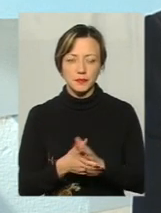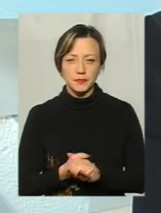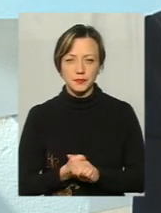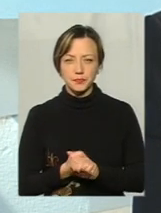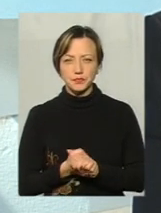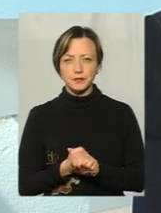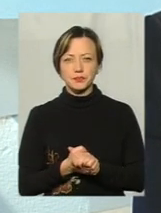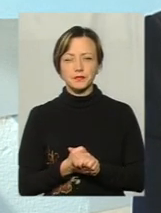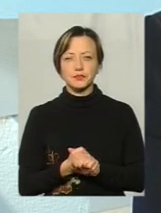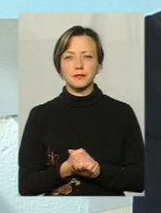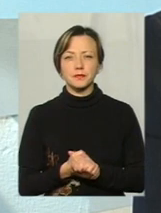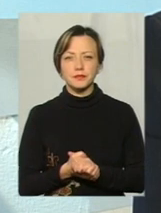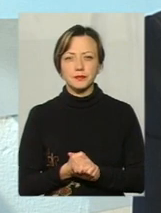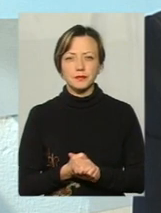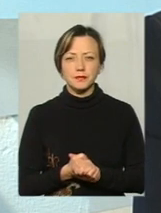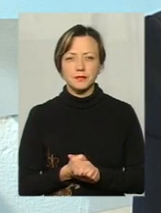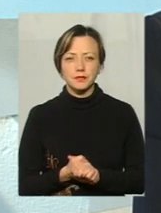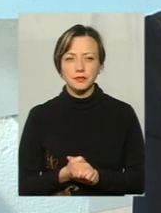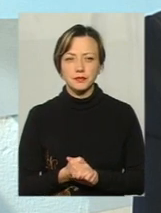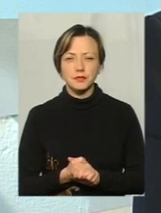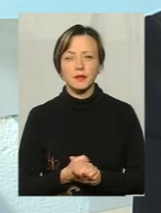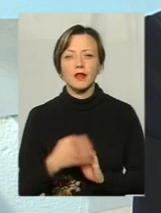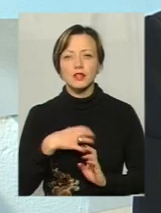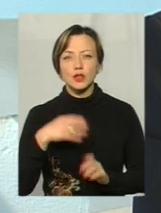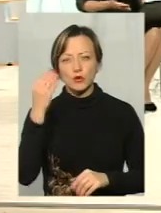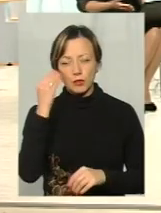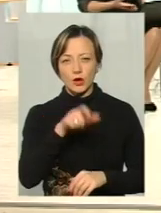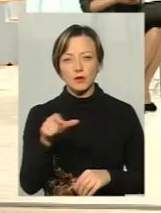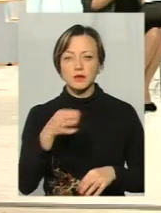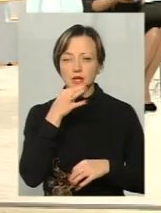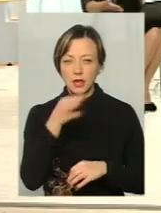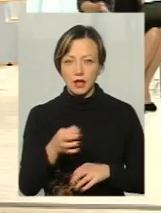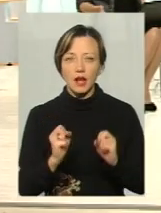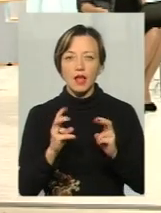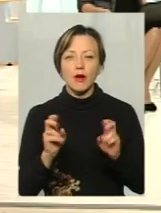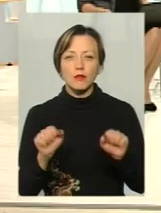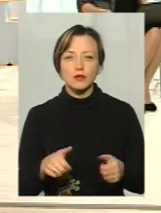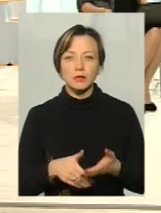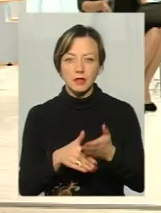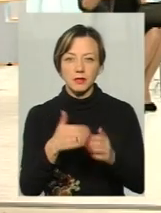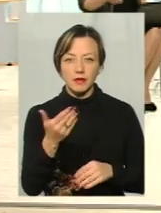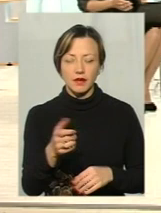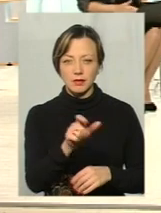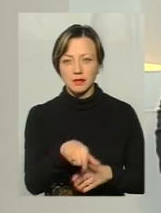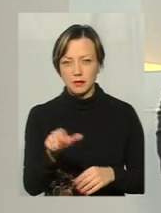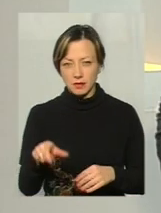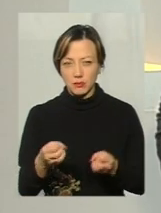це. Тому що ми бачите, дуже важлива думка, і треба людям сьогодні сказати, а як вони можуть вас підтримати